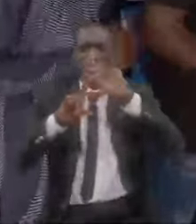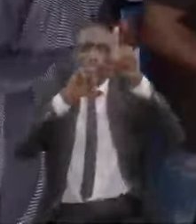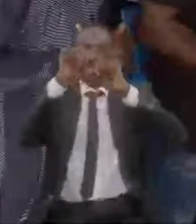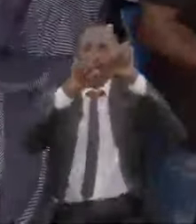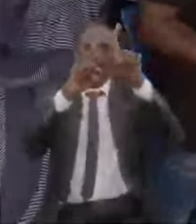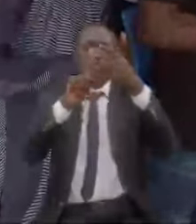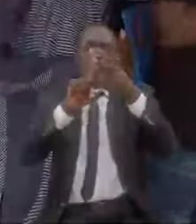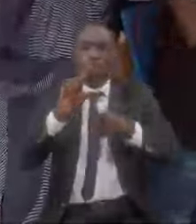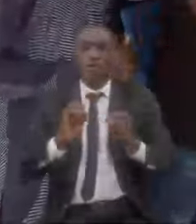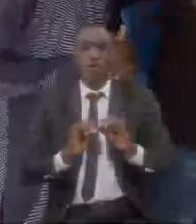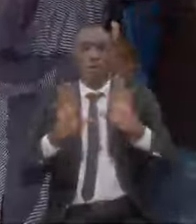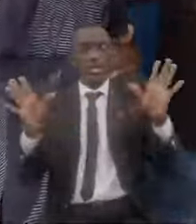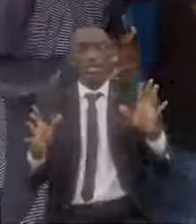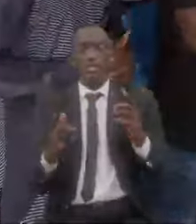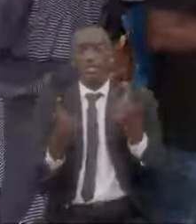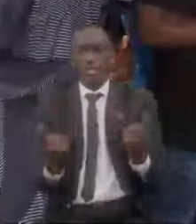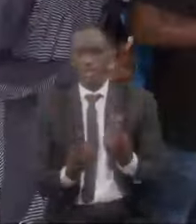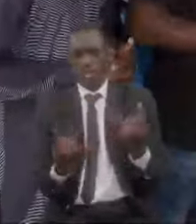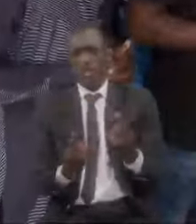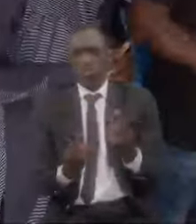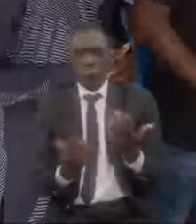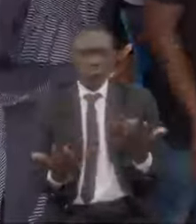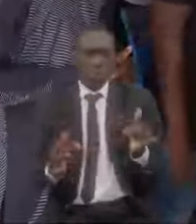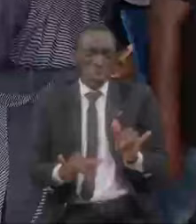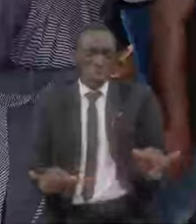Le péché, péché commun,